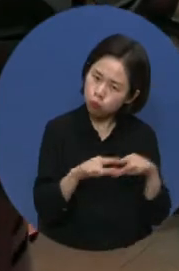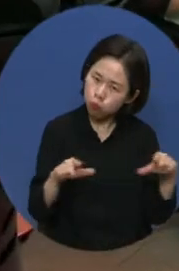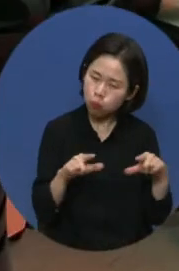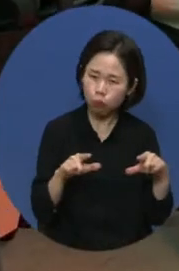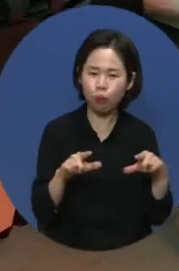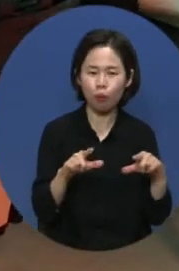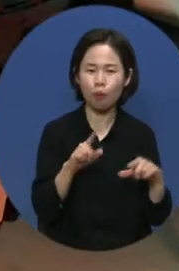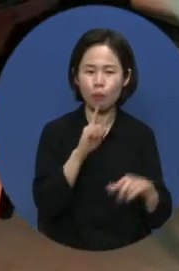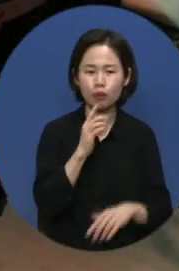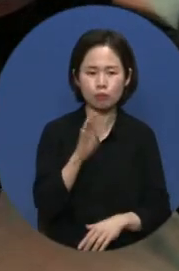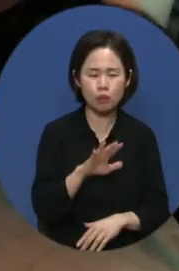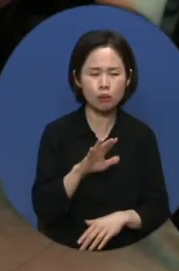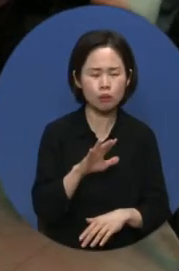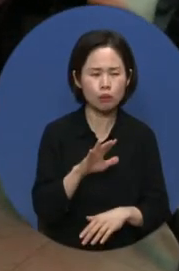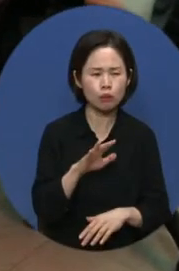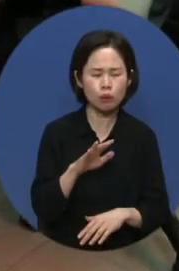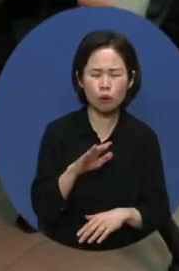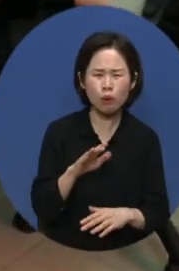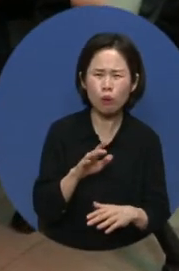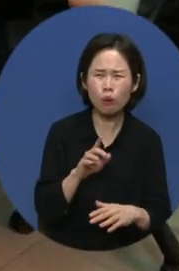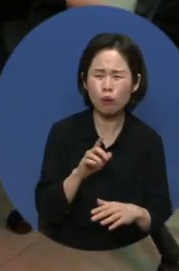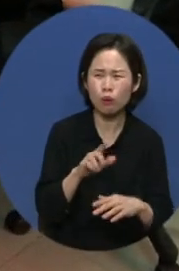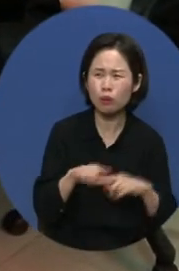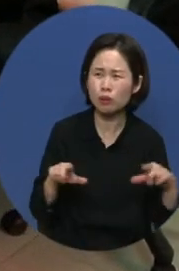누군가에게는 그마저도 허락되지 않습니다.